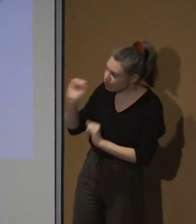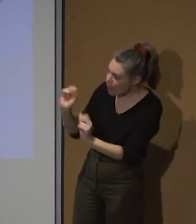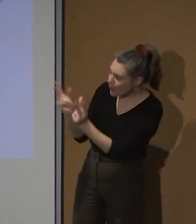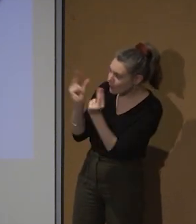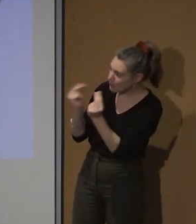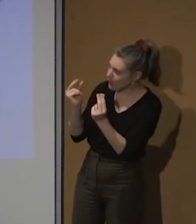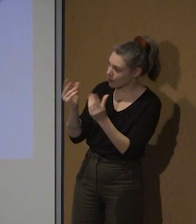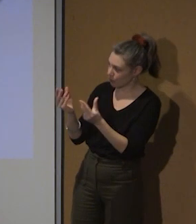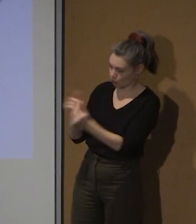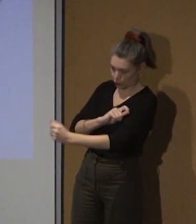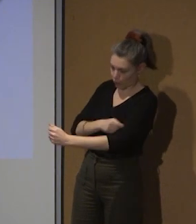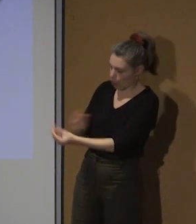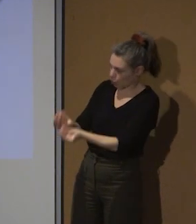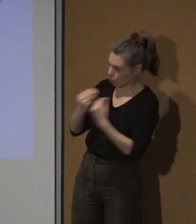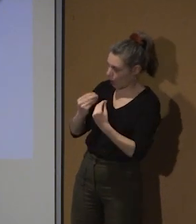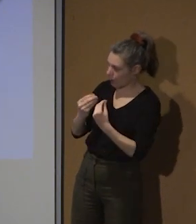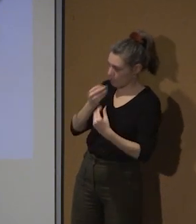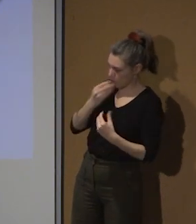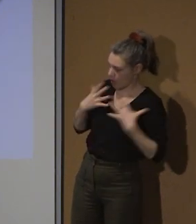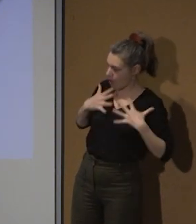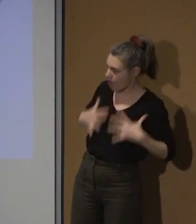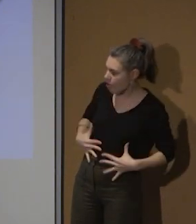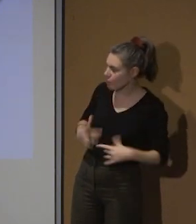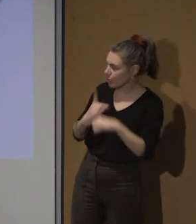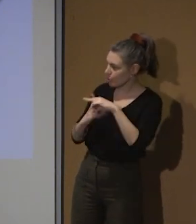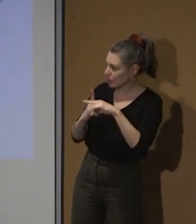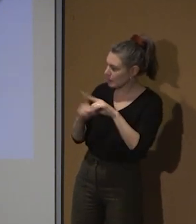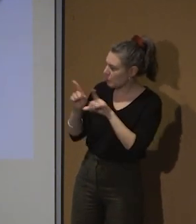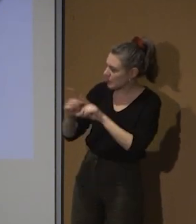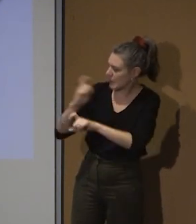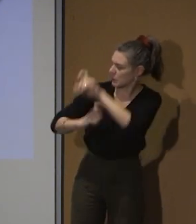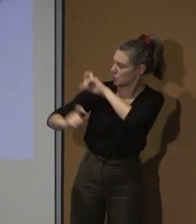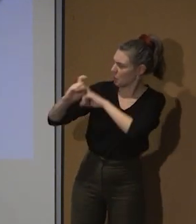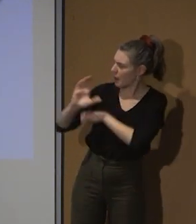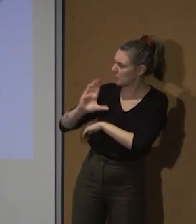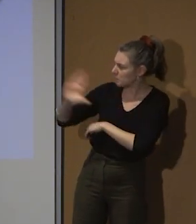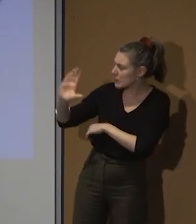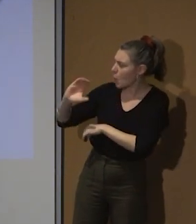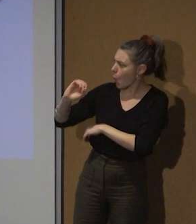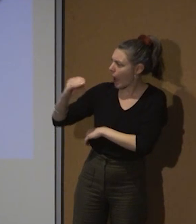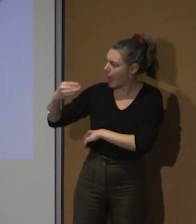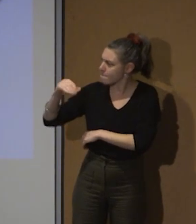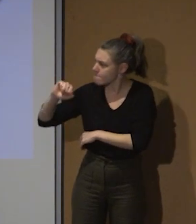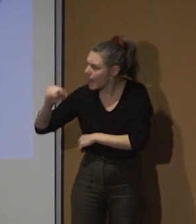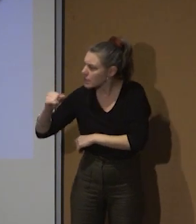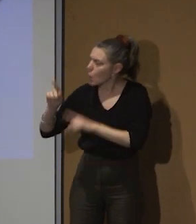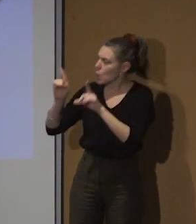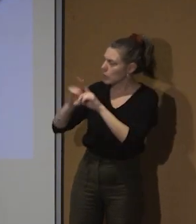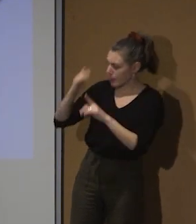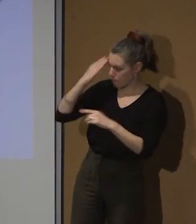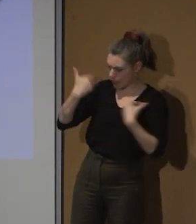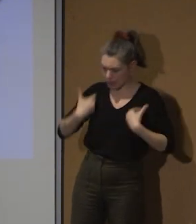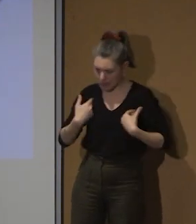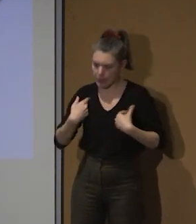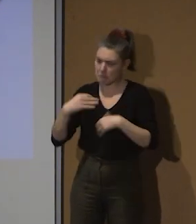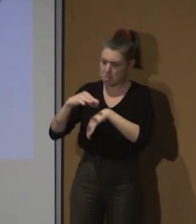de recommandations de l'OMS, un peu d'historique, du sport sur ordonnance, quelques conseils pratiques. Je